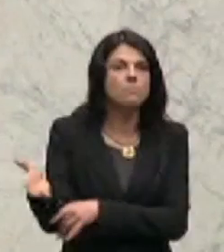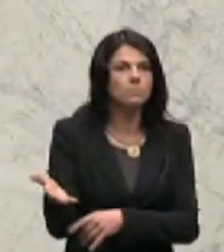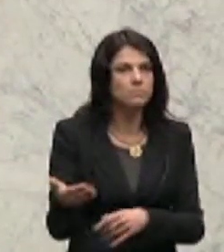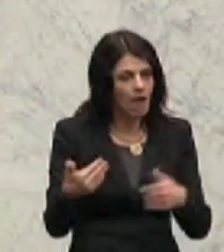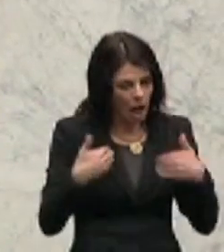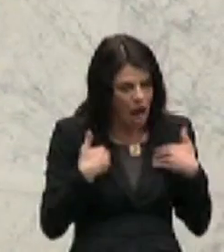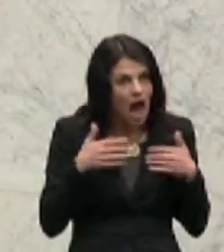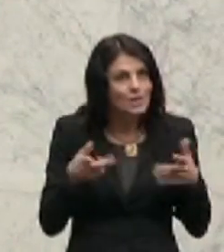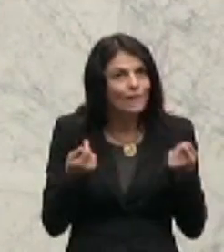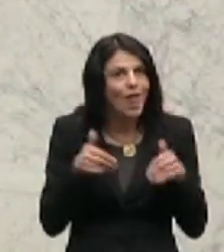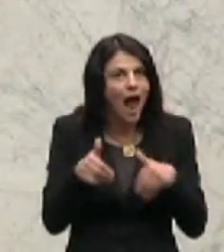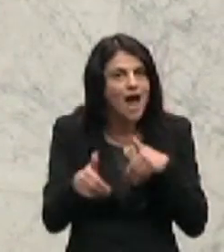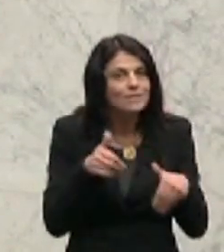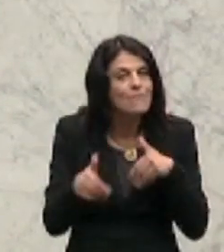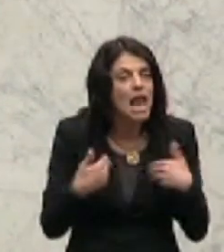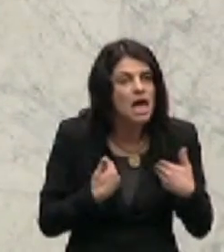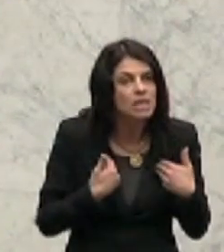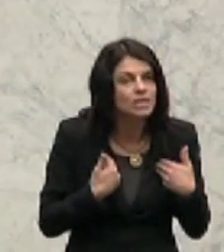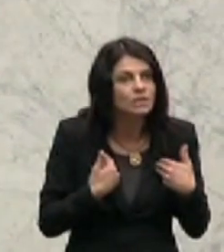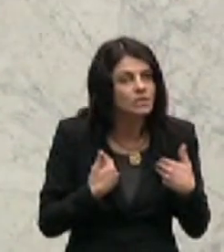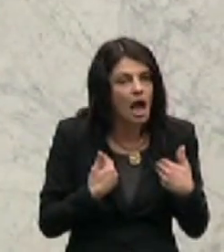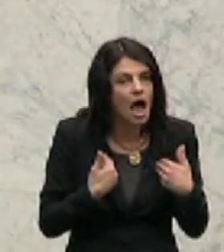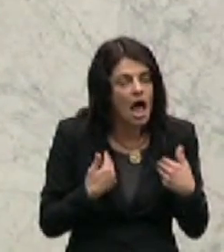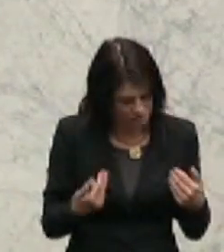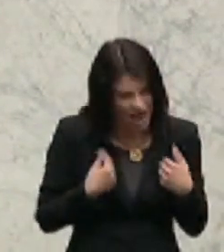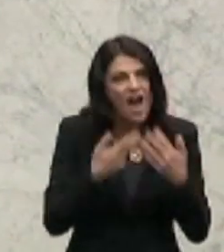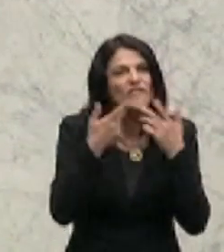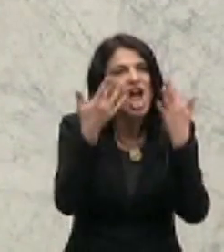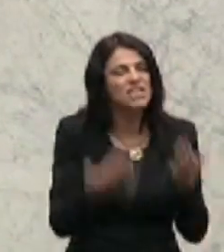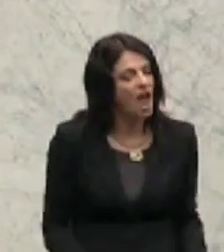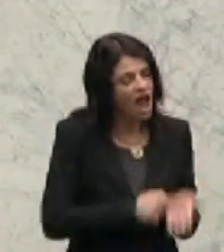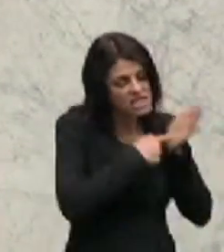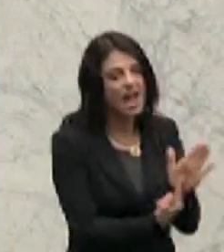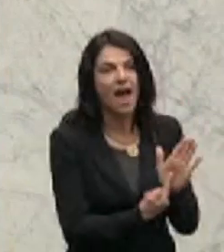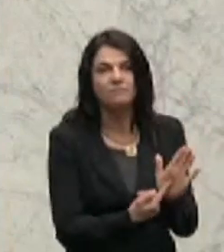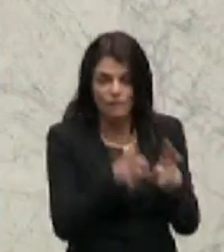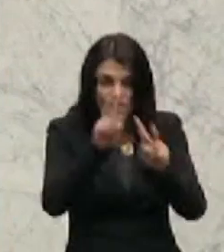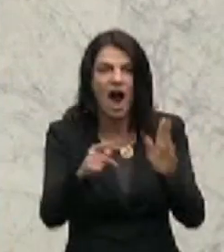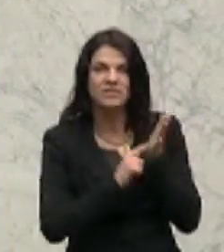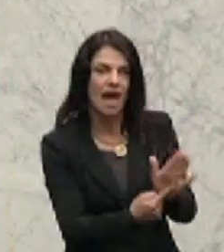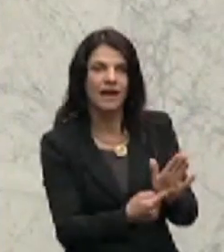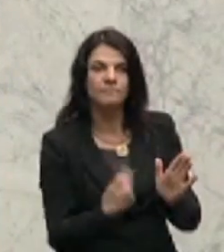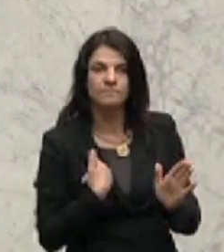als Finanzminister die Zahlen ins rechte Licht rücken.